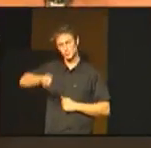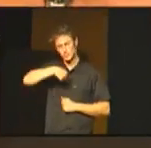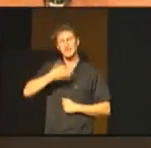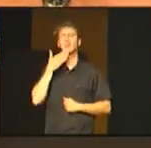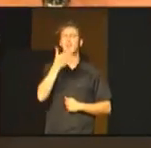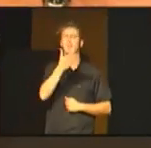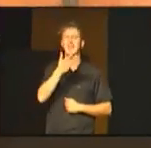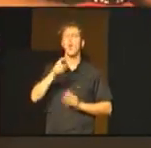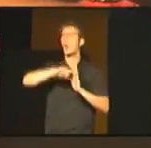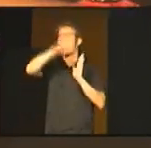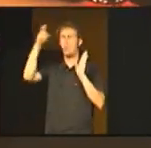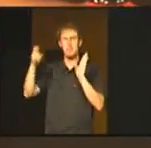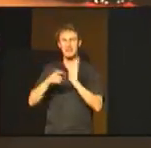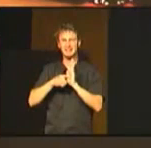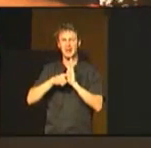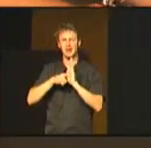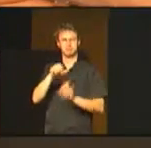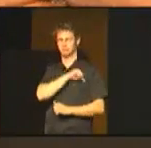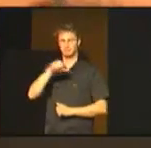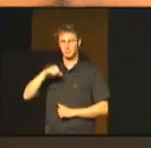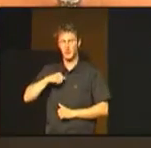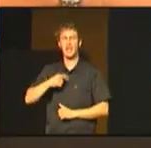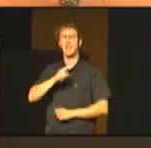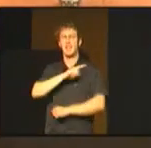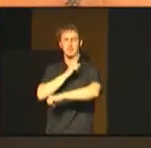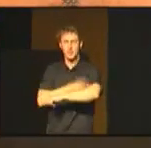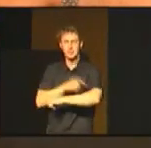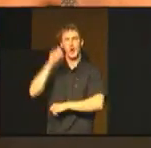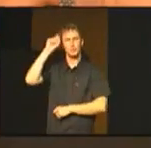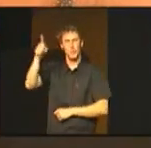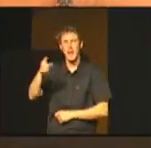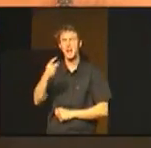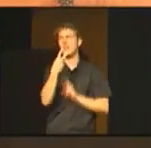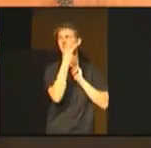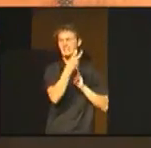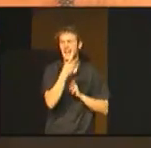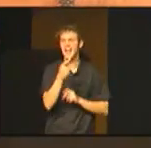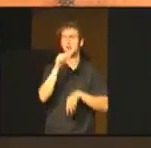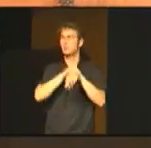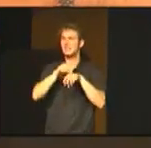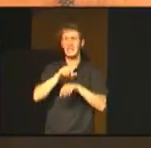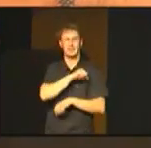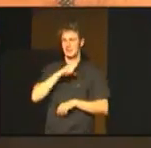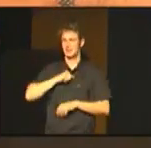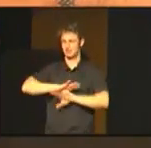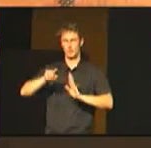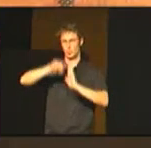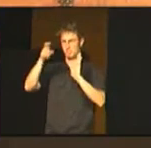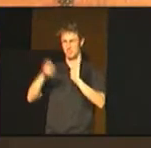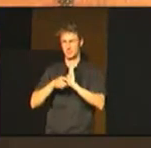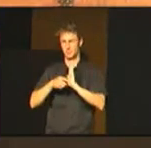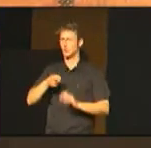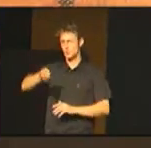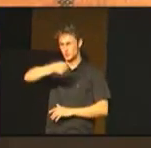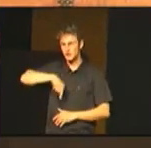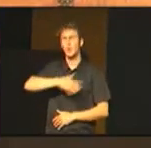sobirania, la cultural, la científica, l'esportiva, la fiscal i la política. Volem